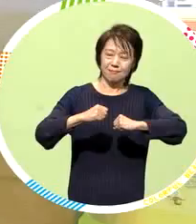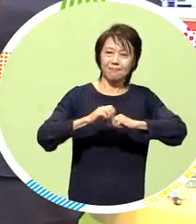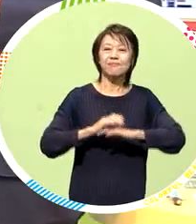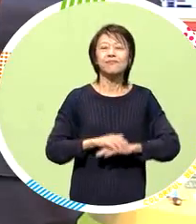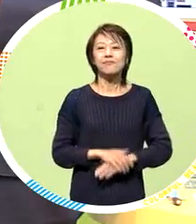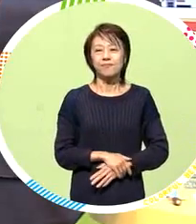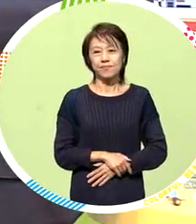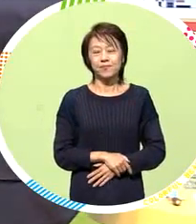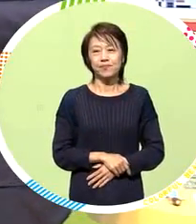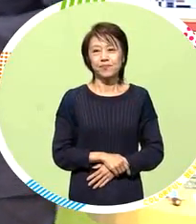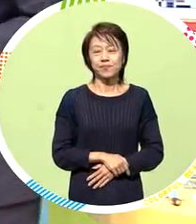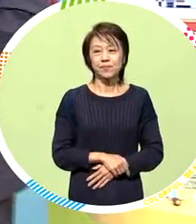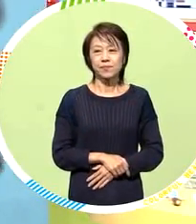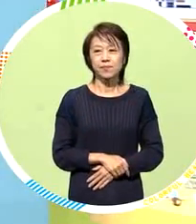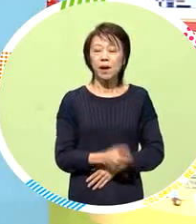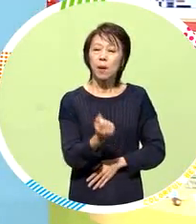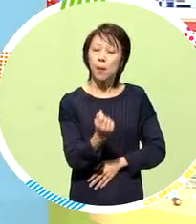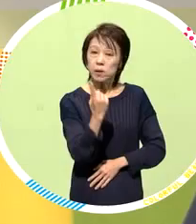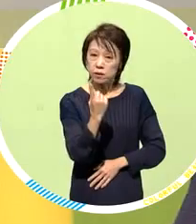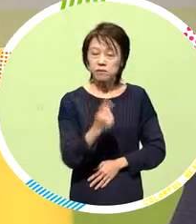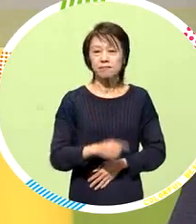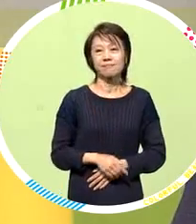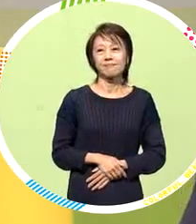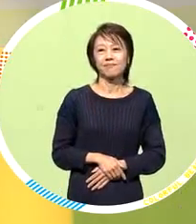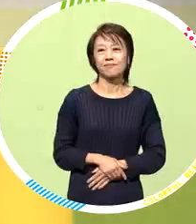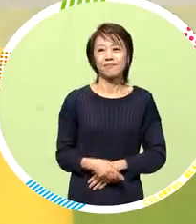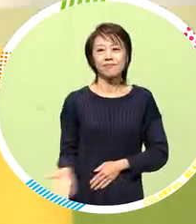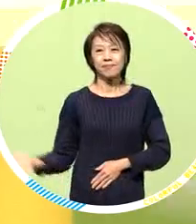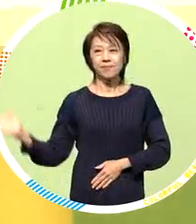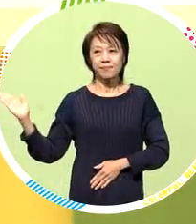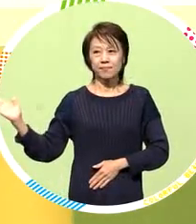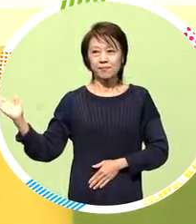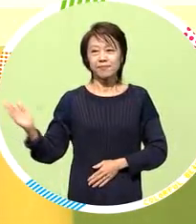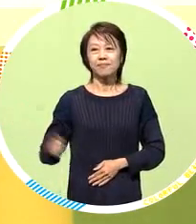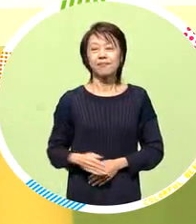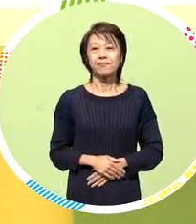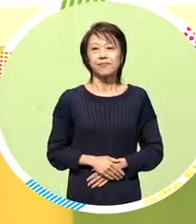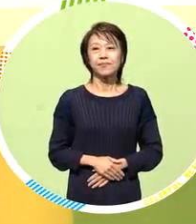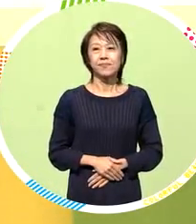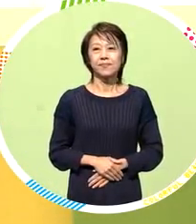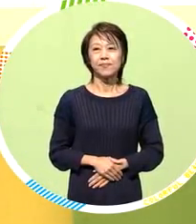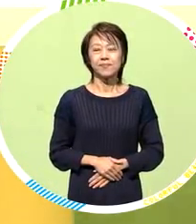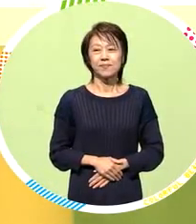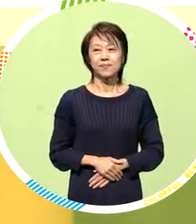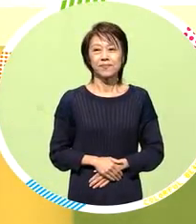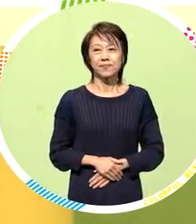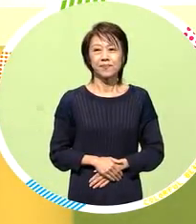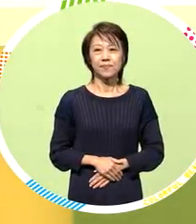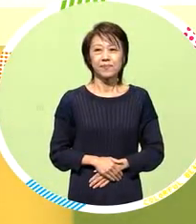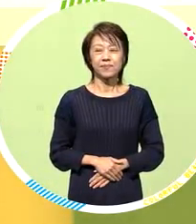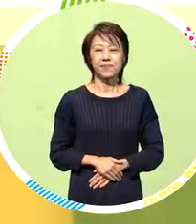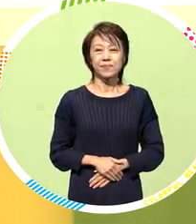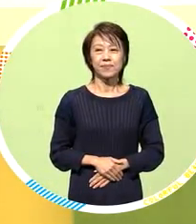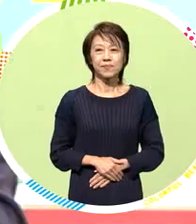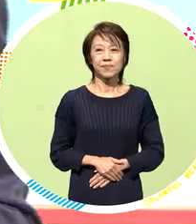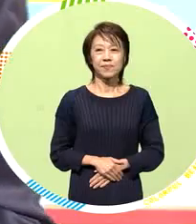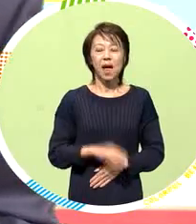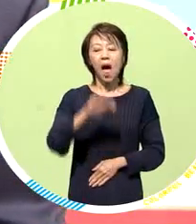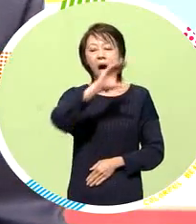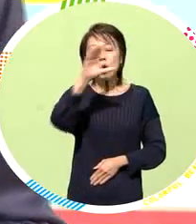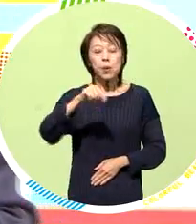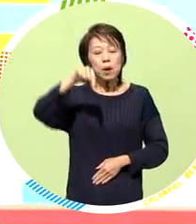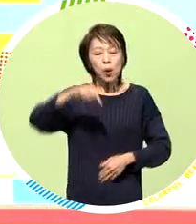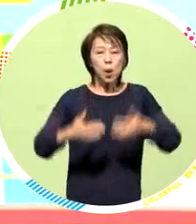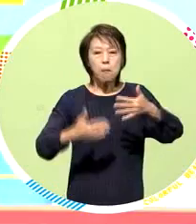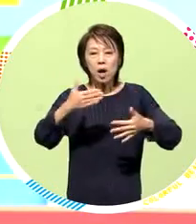ねてもう一つこいこれは何でしょですこれもねこの番組で何度行ってき